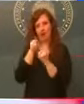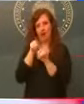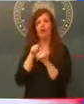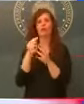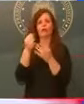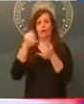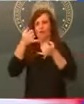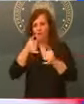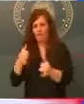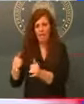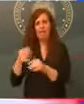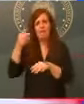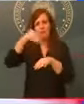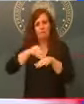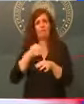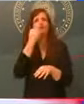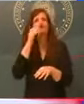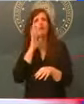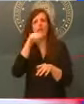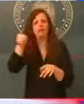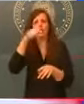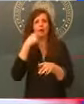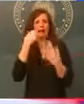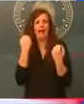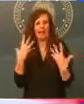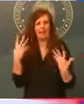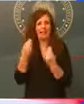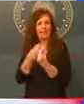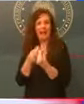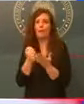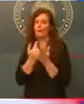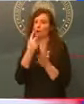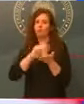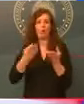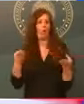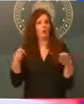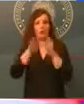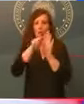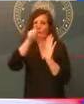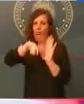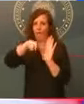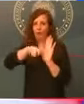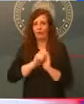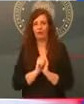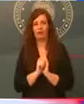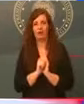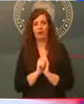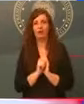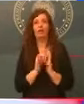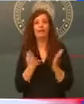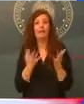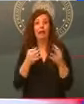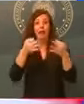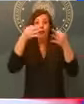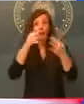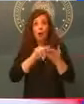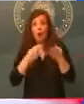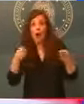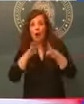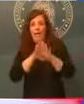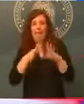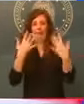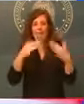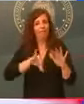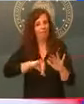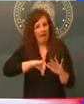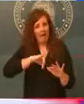familiari che con loro convivono. Ma chiaramente è una decisione che ci ha fatto male. La didattica